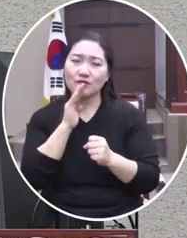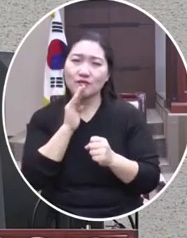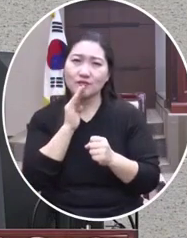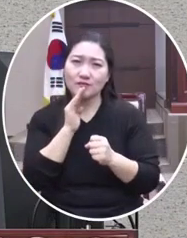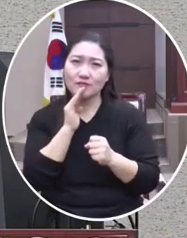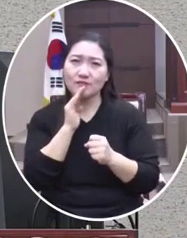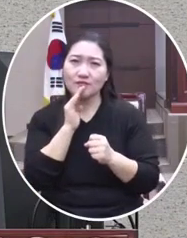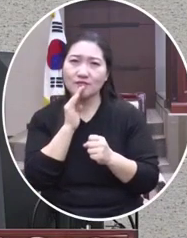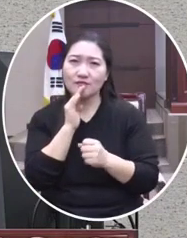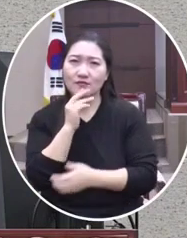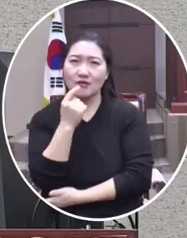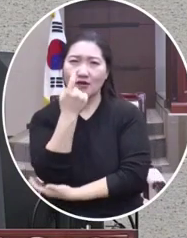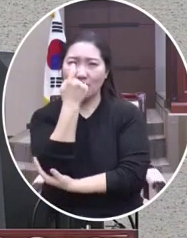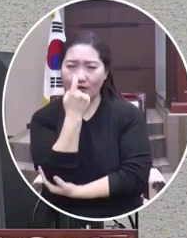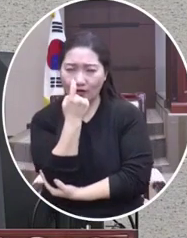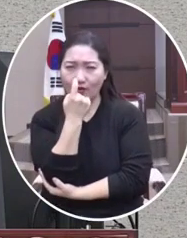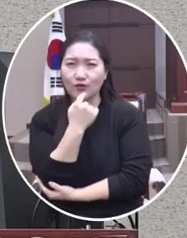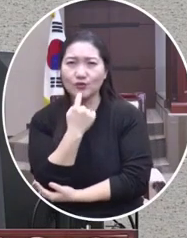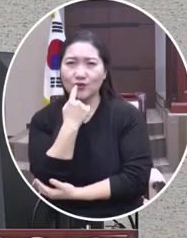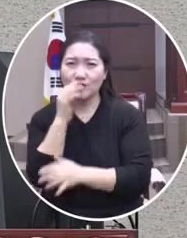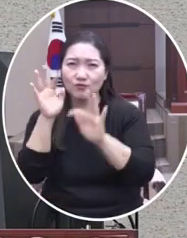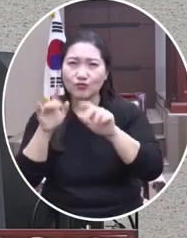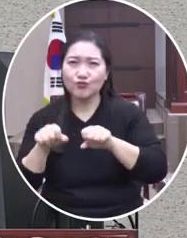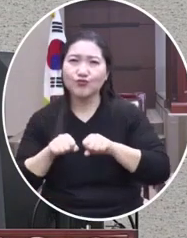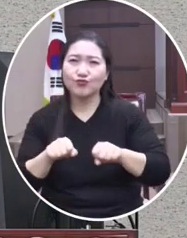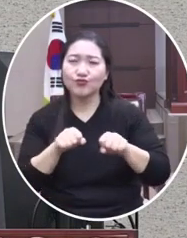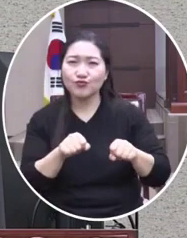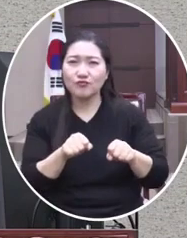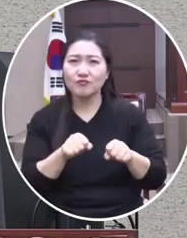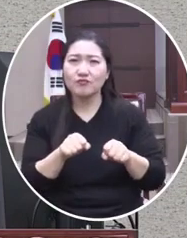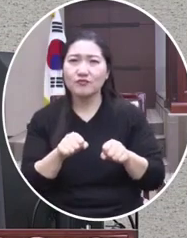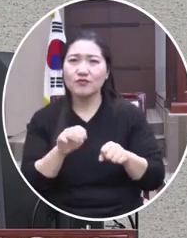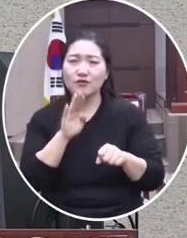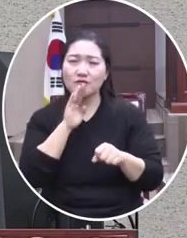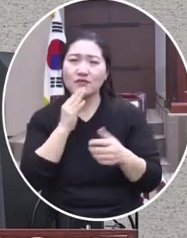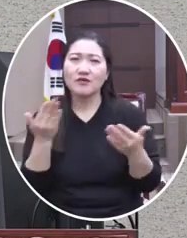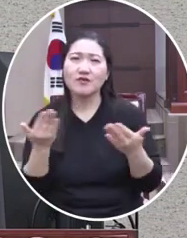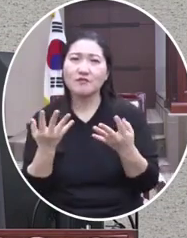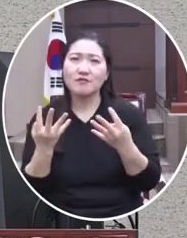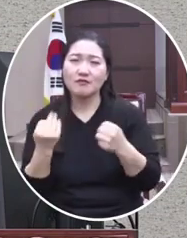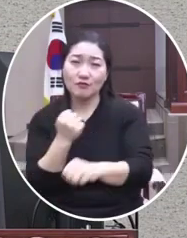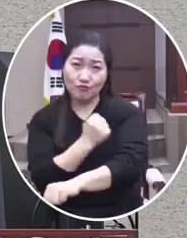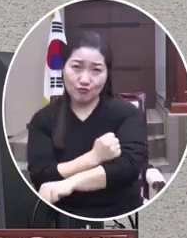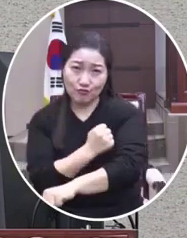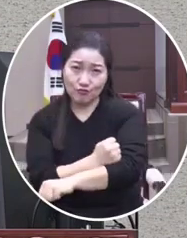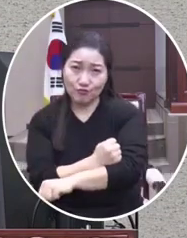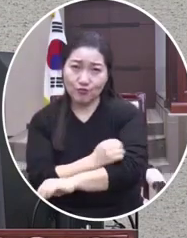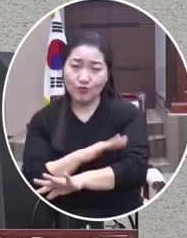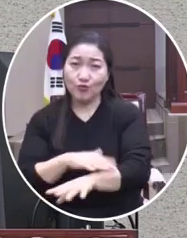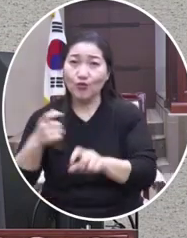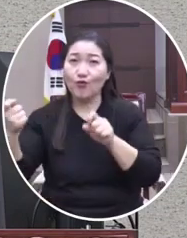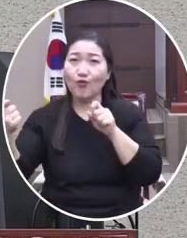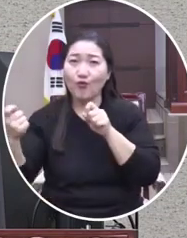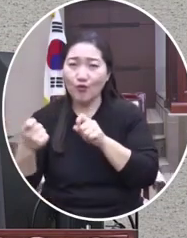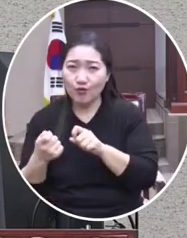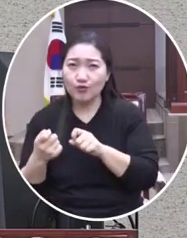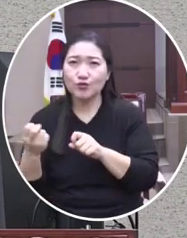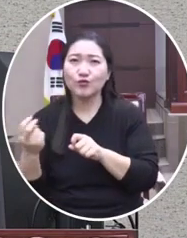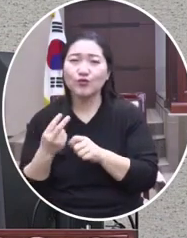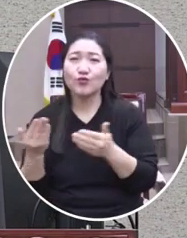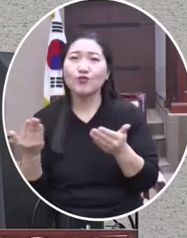없이 비상 대기와 재선으로 고생 많이 하셨습니다 다가오는 해빈 기에도